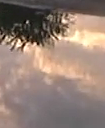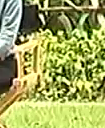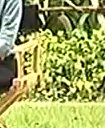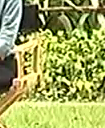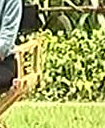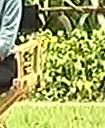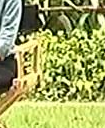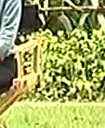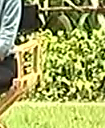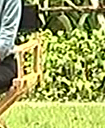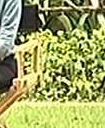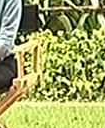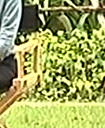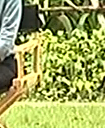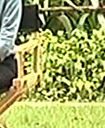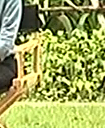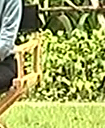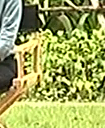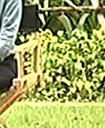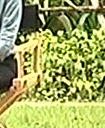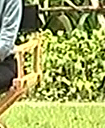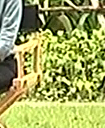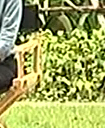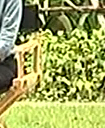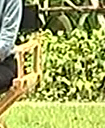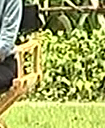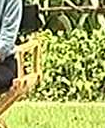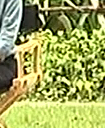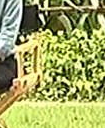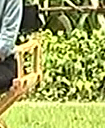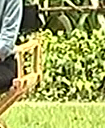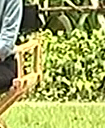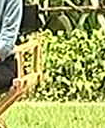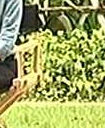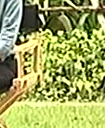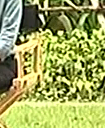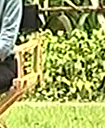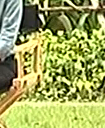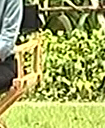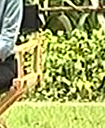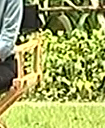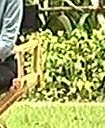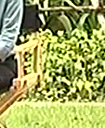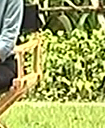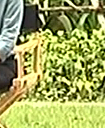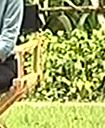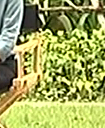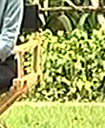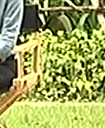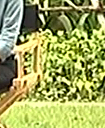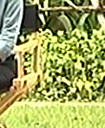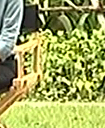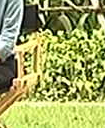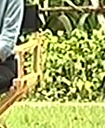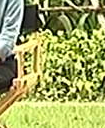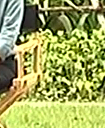คุณผู้ชมคะถ้าหากว่าการปลองดองที่กำลังพูดถึงกันมากในเวลานี้หมายถึงการยอมรับความผิดพลาดในอดีตย